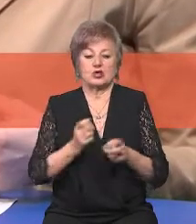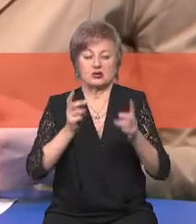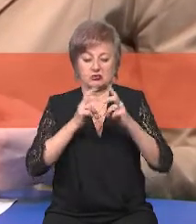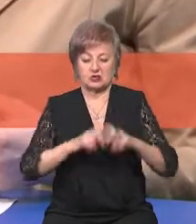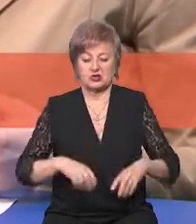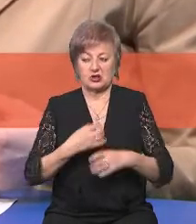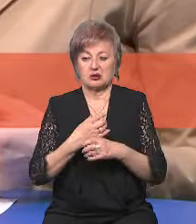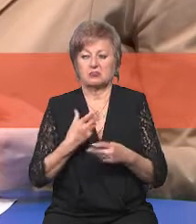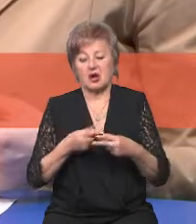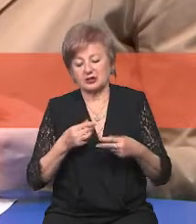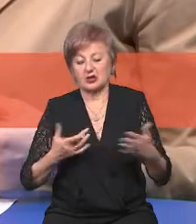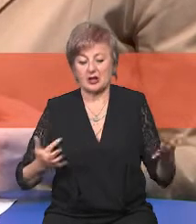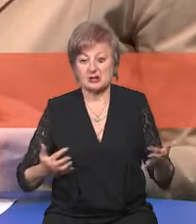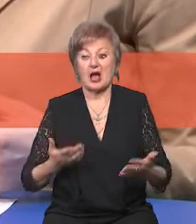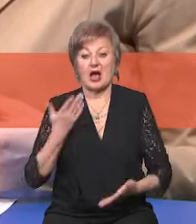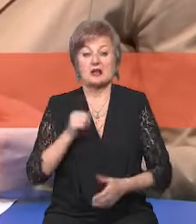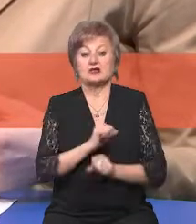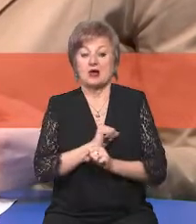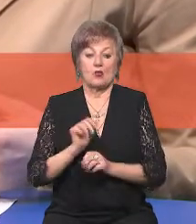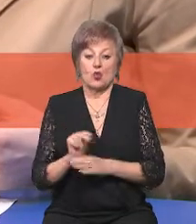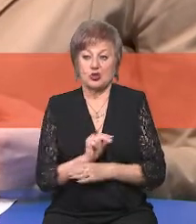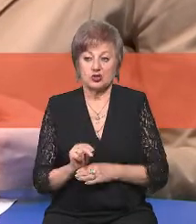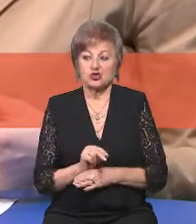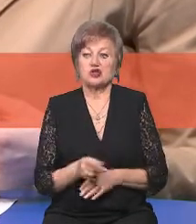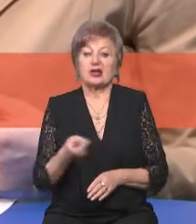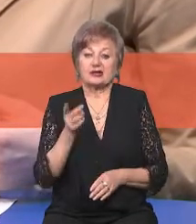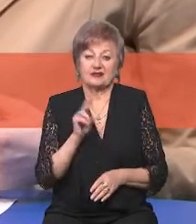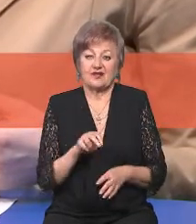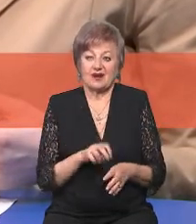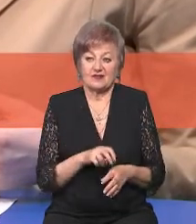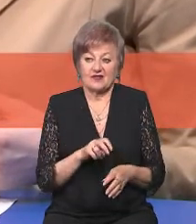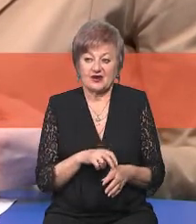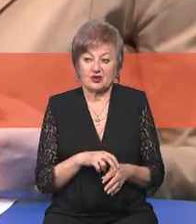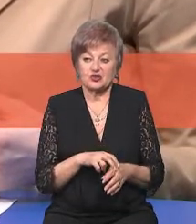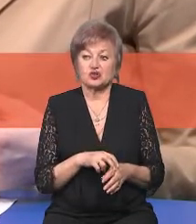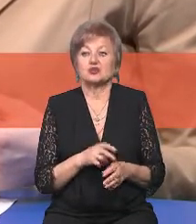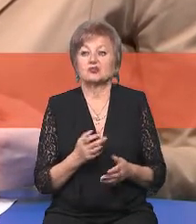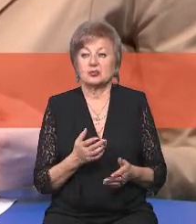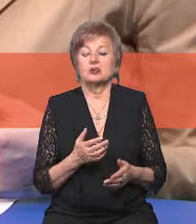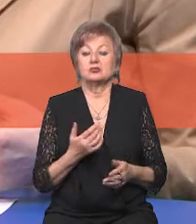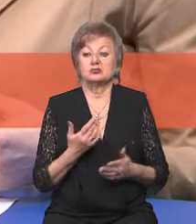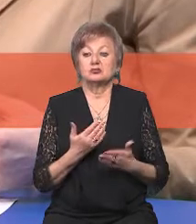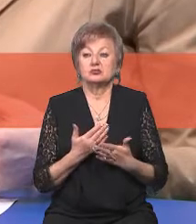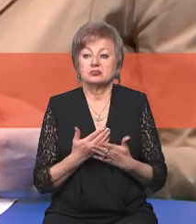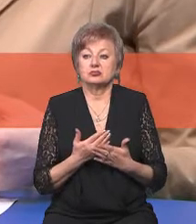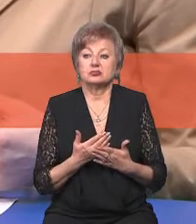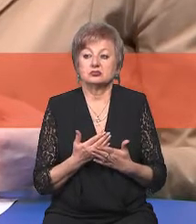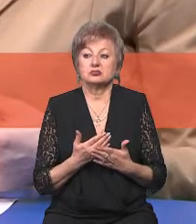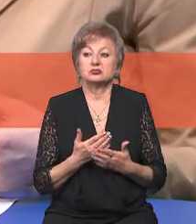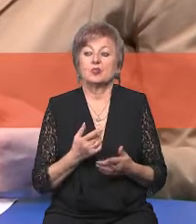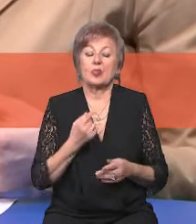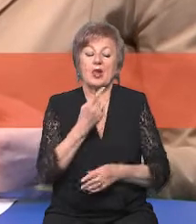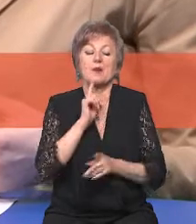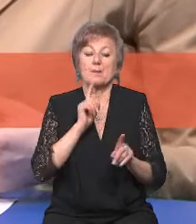ми кажемо про терапію, то це два лікаря-терапевта та один лікар-анестезіолог та певна кількість медичних